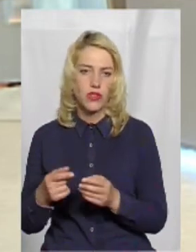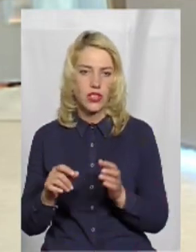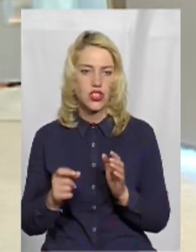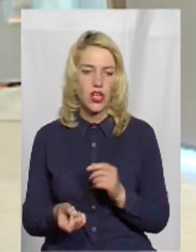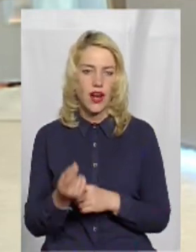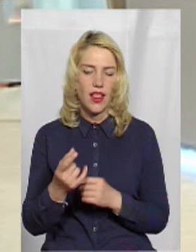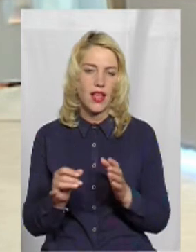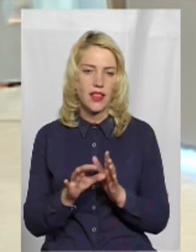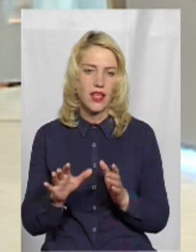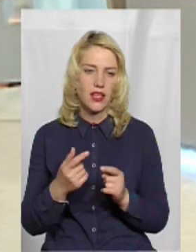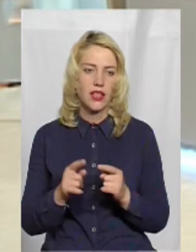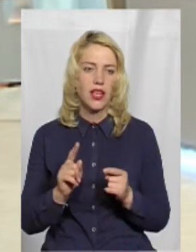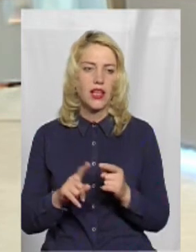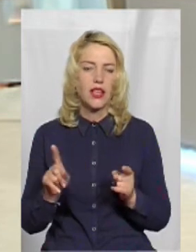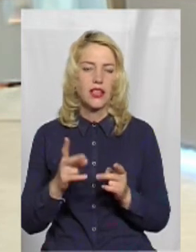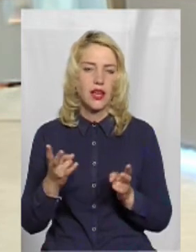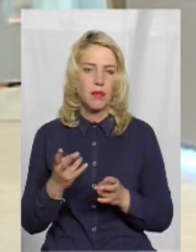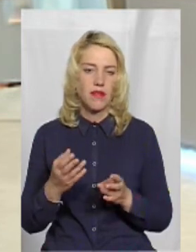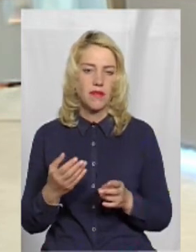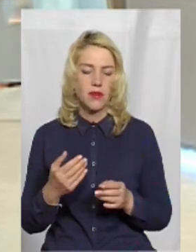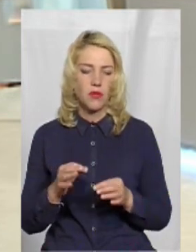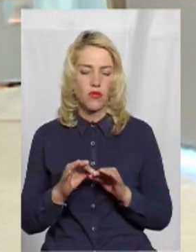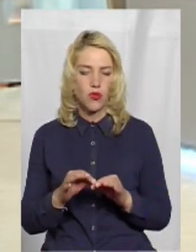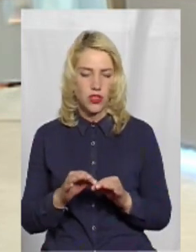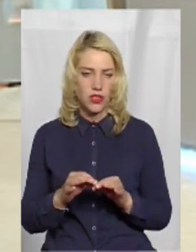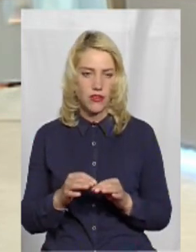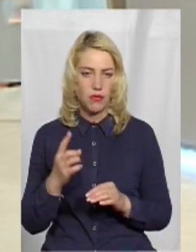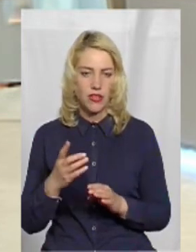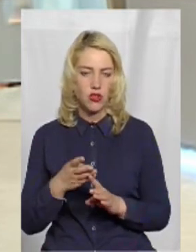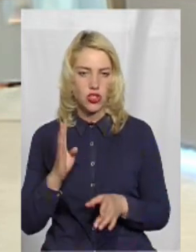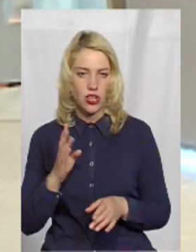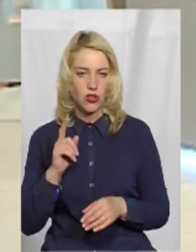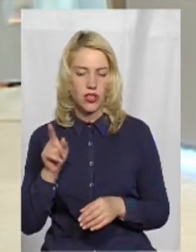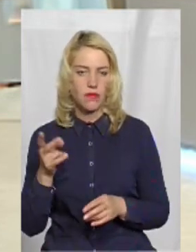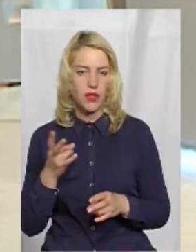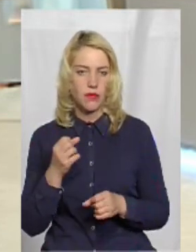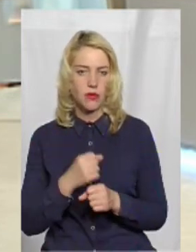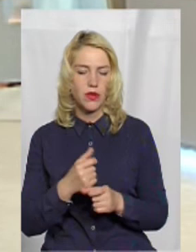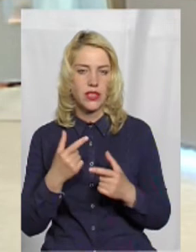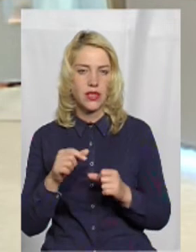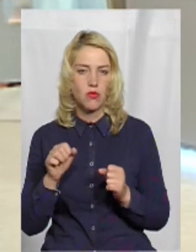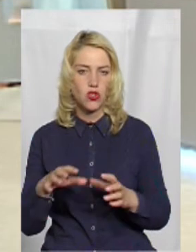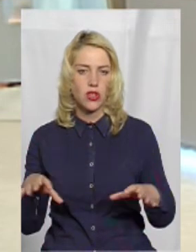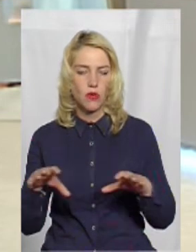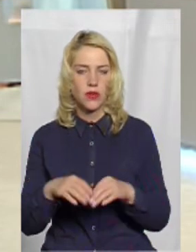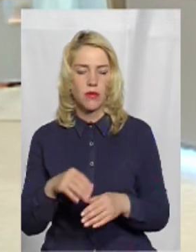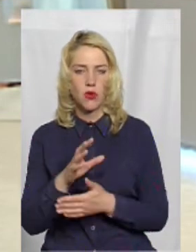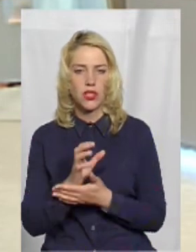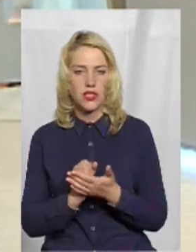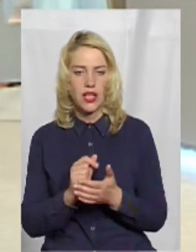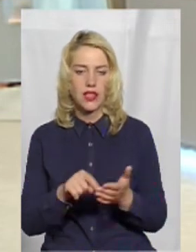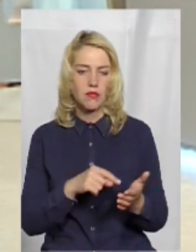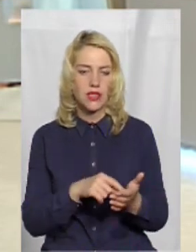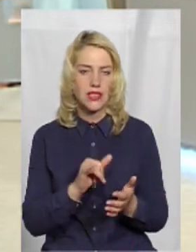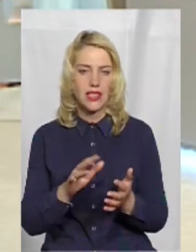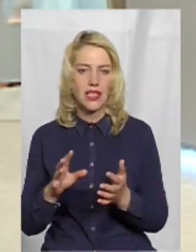варто використовувати першу чергу. В першу чергу слід там робити це, де можна об'єднати потенціал і міст,